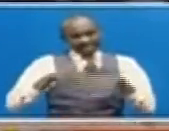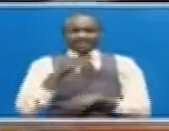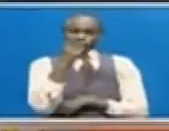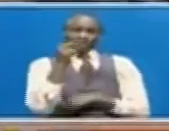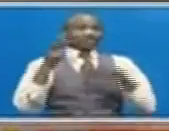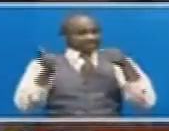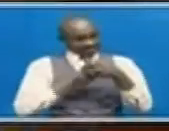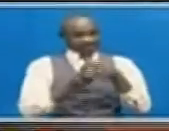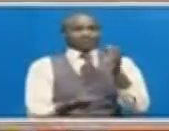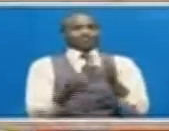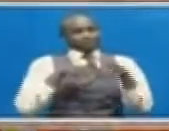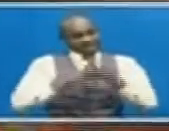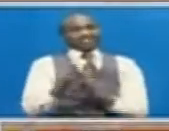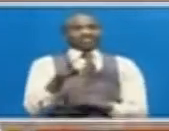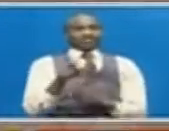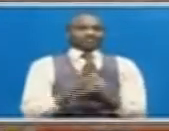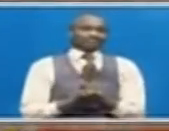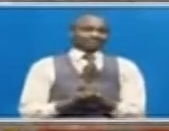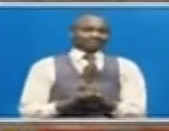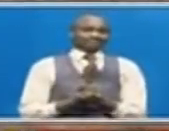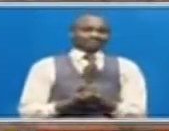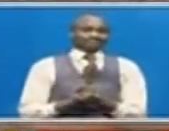2007 Francis mtelaki KTN Leo